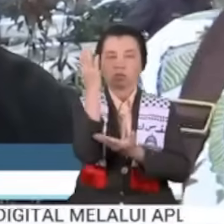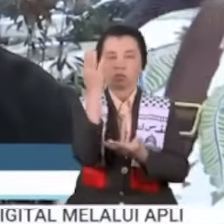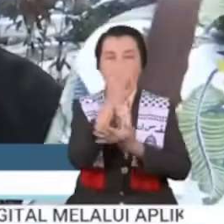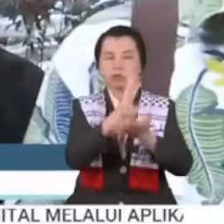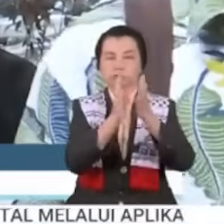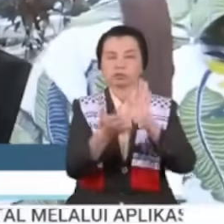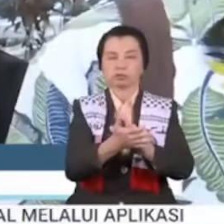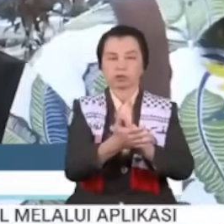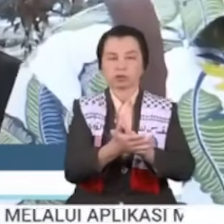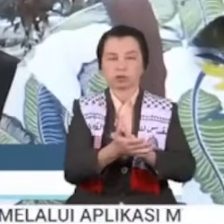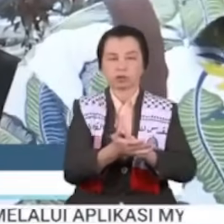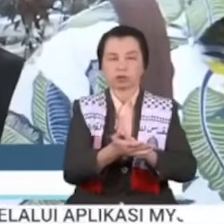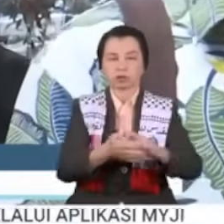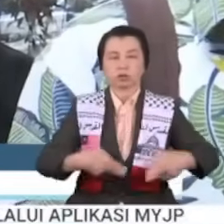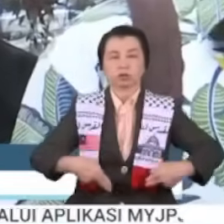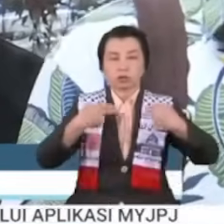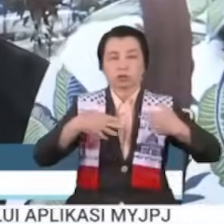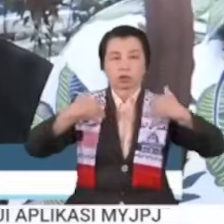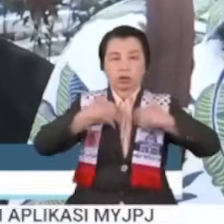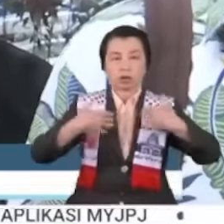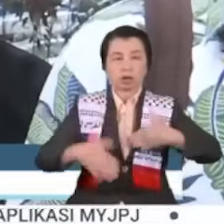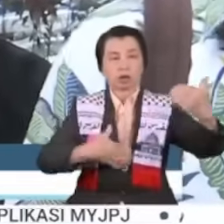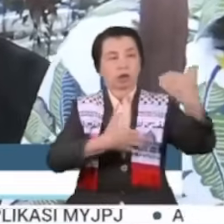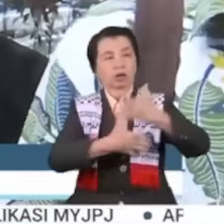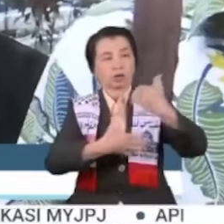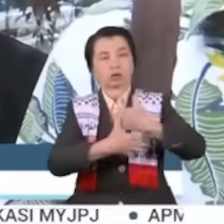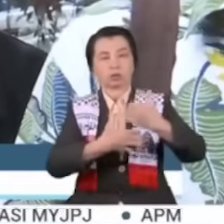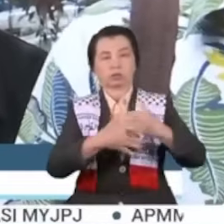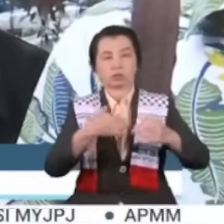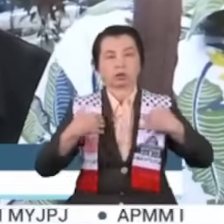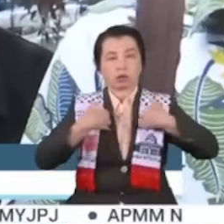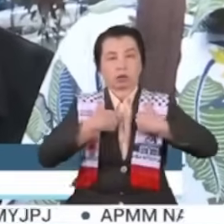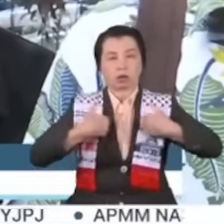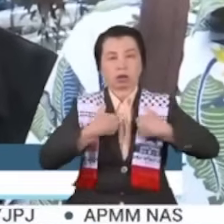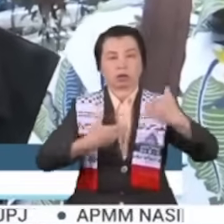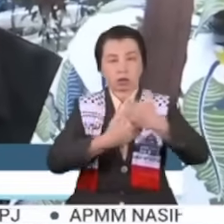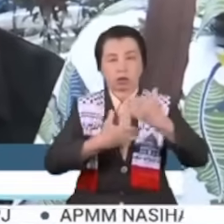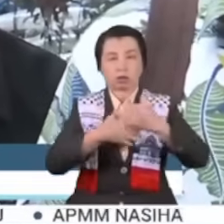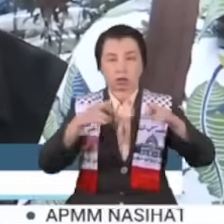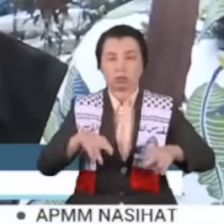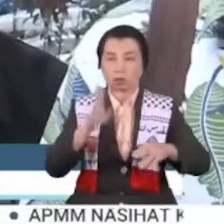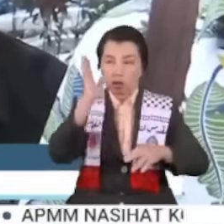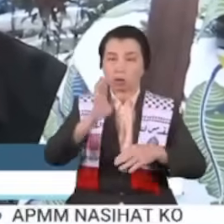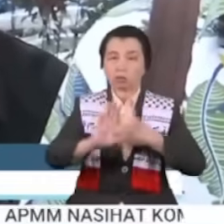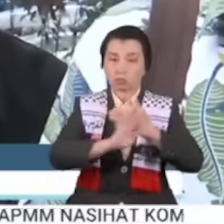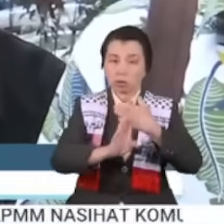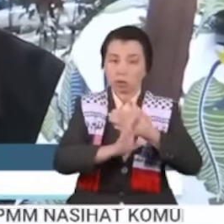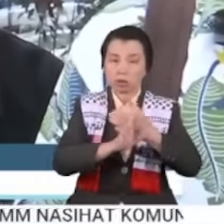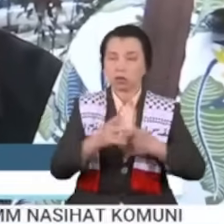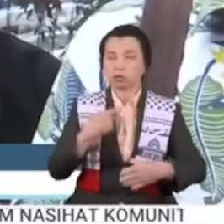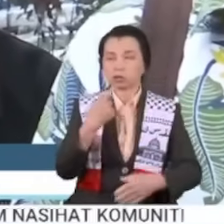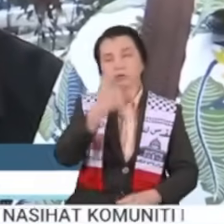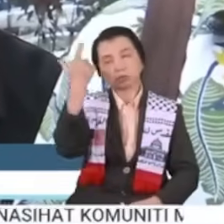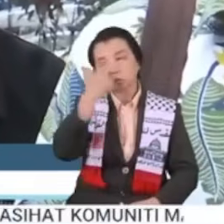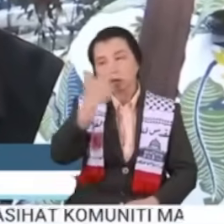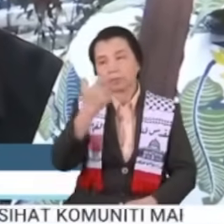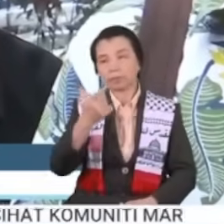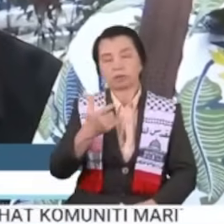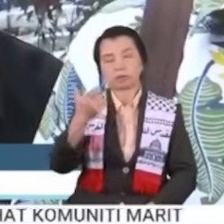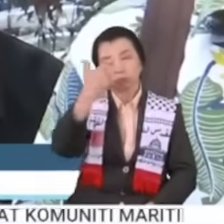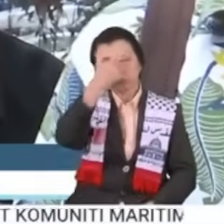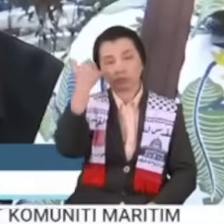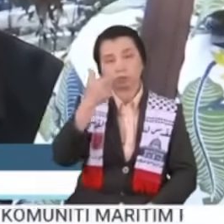menyebabkan kacau ganggu hidupan ke atas manusia itu semakin mungkin semakin apa meruncing Jadi kita tak nak oleh